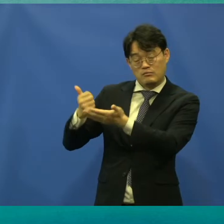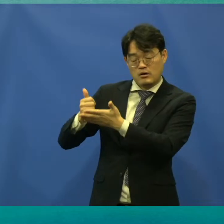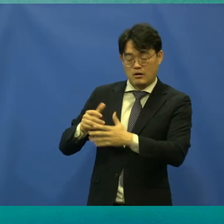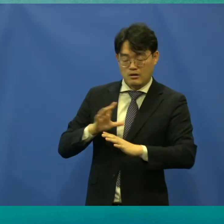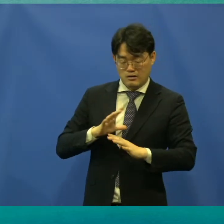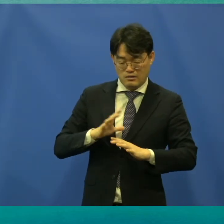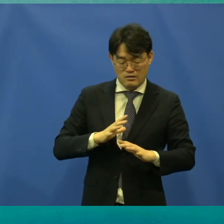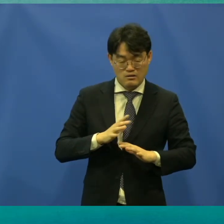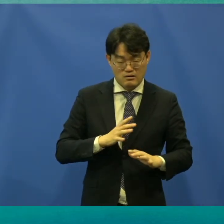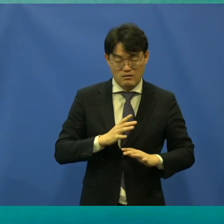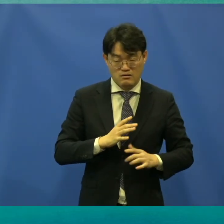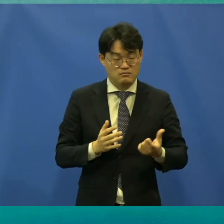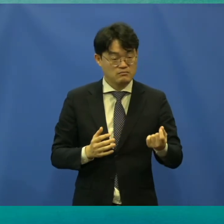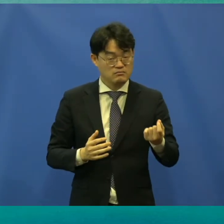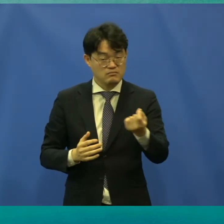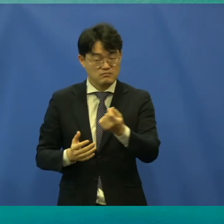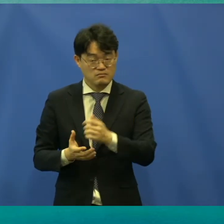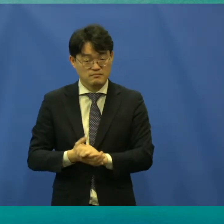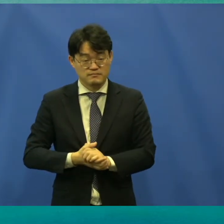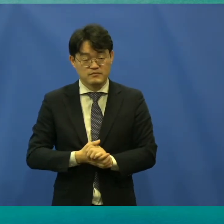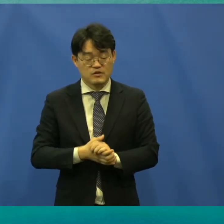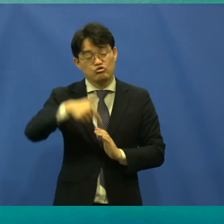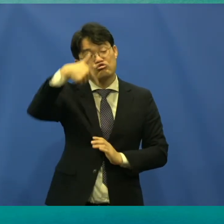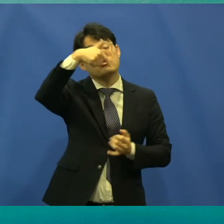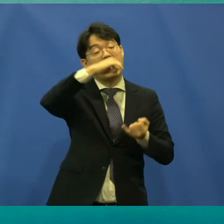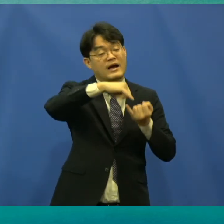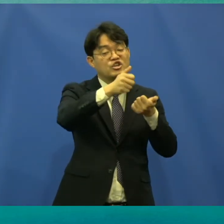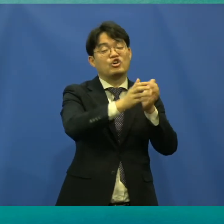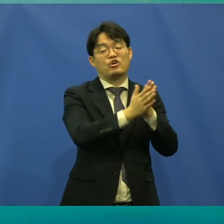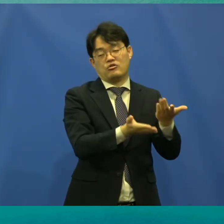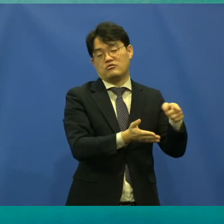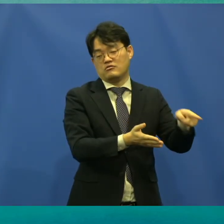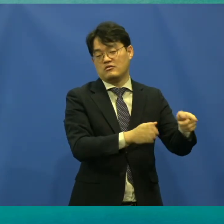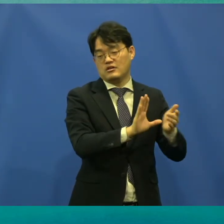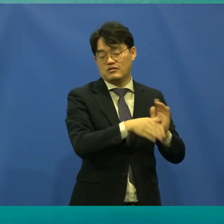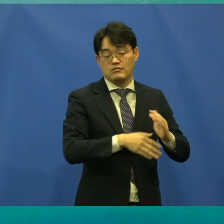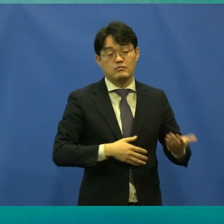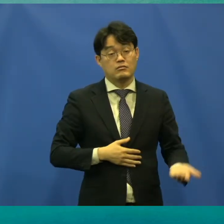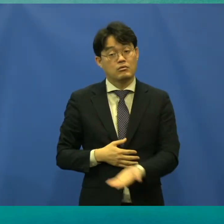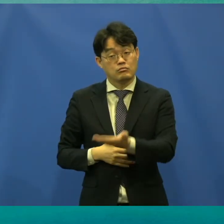여러분, 하나님이 불순종한 요나를 벌 주시는 무서운 분으로 보이십니까?